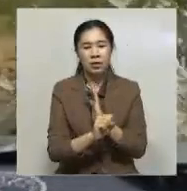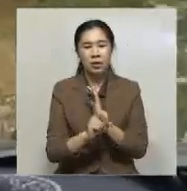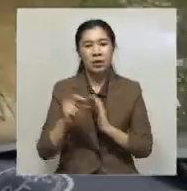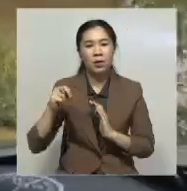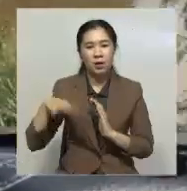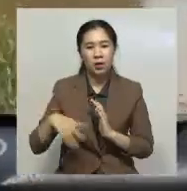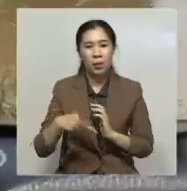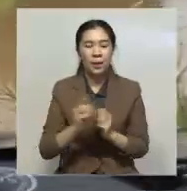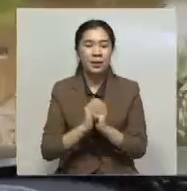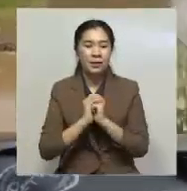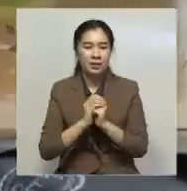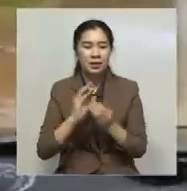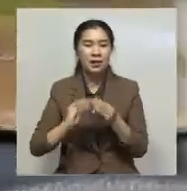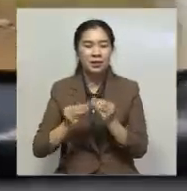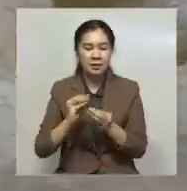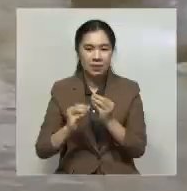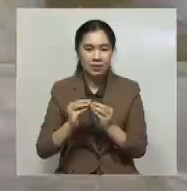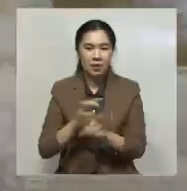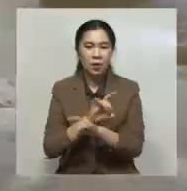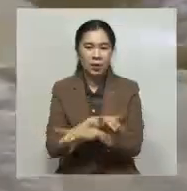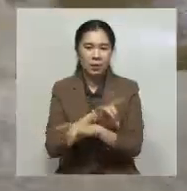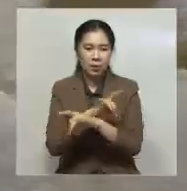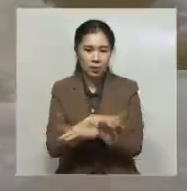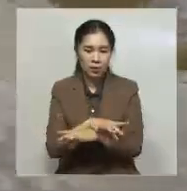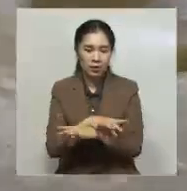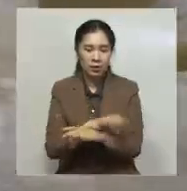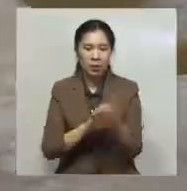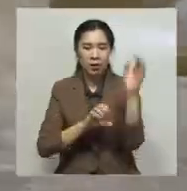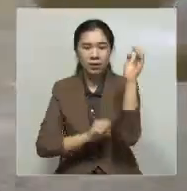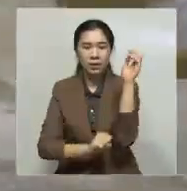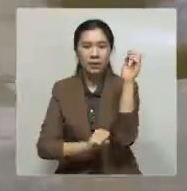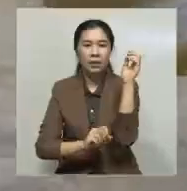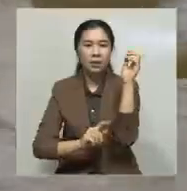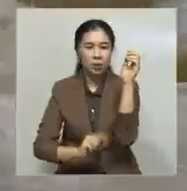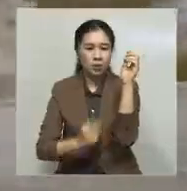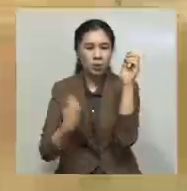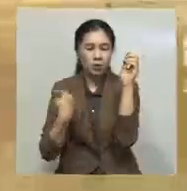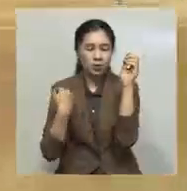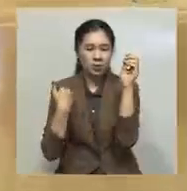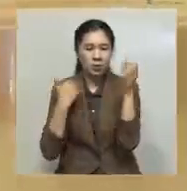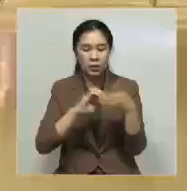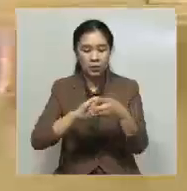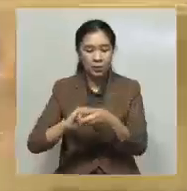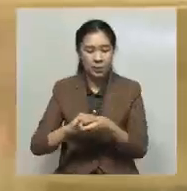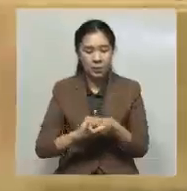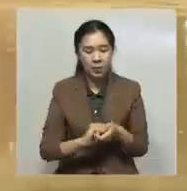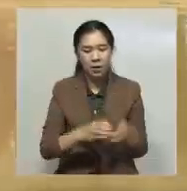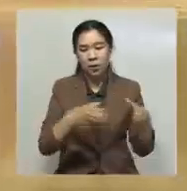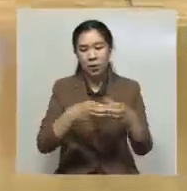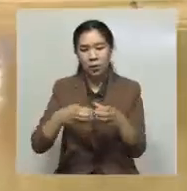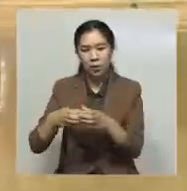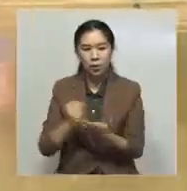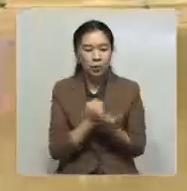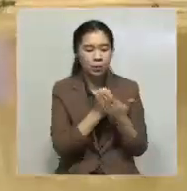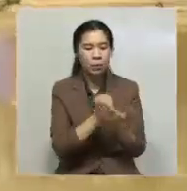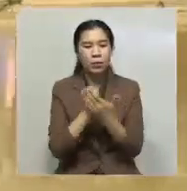นครนายกปราจีนบุรีฉะเชิงเทราเพชรบุรีและก็จังหวัดสตูลซึ่งทางปภ.ก็ได้ร่วมกับหน่วยงานที่เกี่ยวข้องเร่งให้ความ